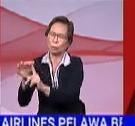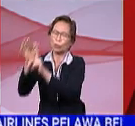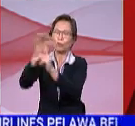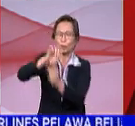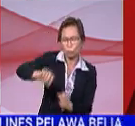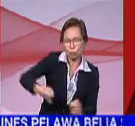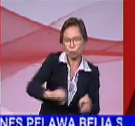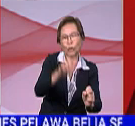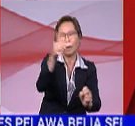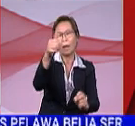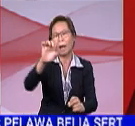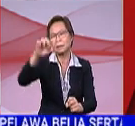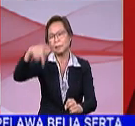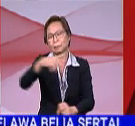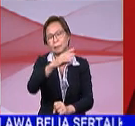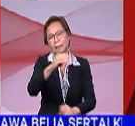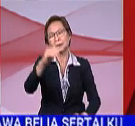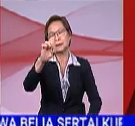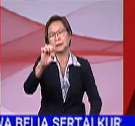Sungai Asap dan Sebau.